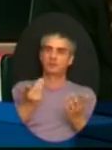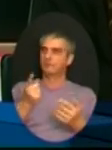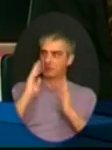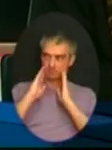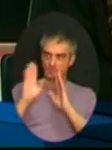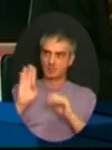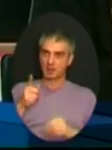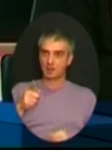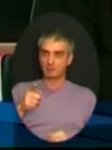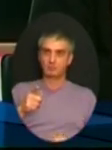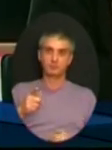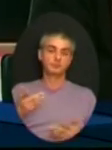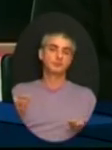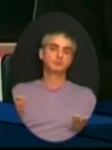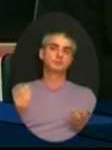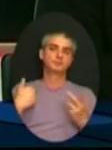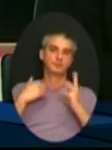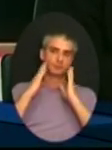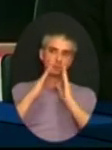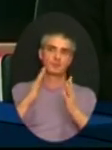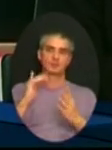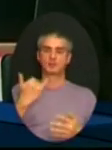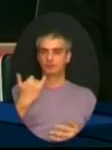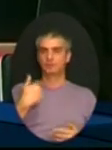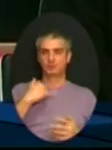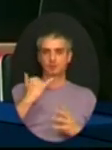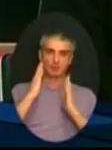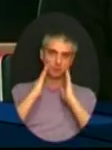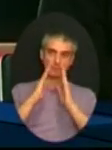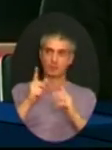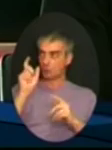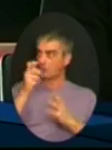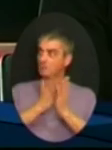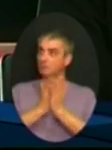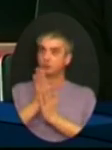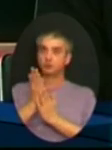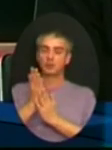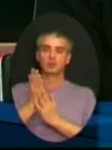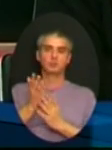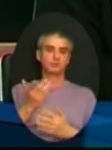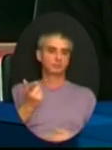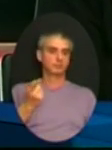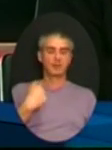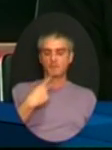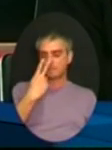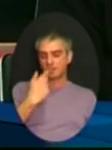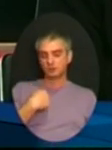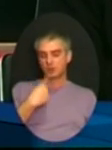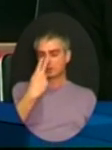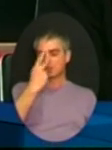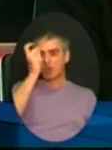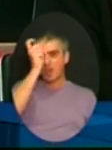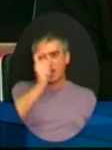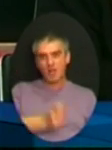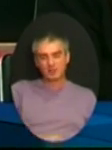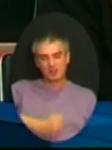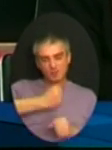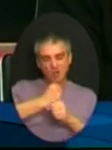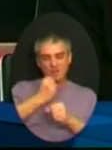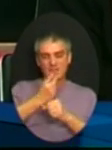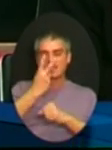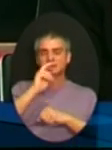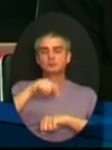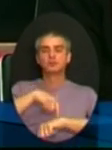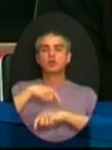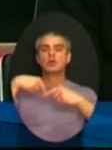ואת מאמינה לנתניהו? ואני מאמינה. אני בהחלט מאמינה. אדם ישר? בריאה שלי אני רואה אדם שעובד 20